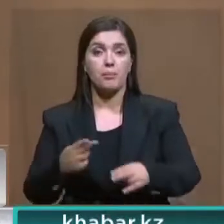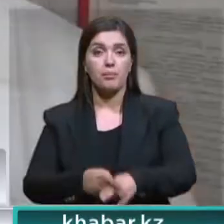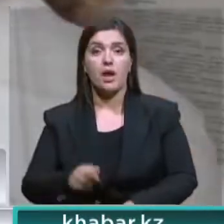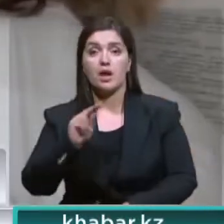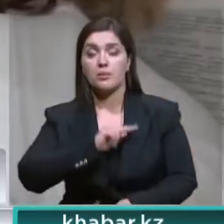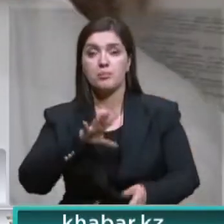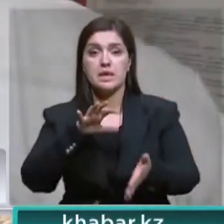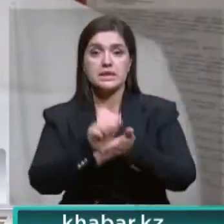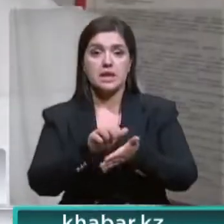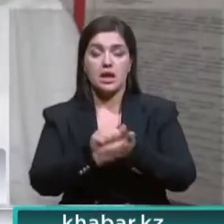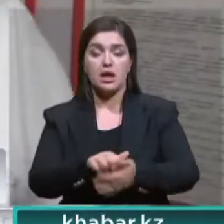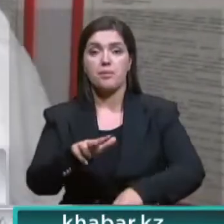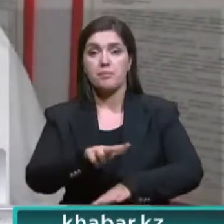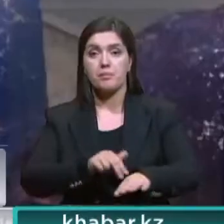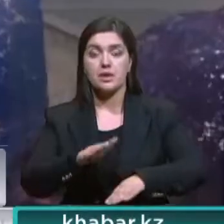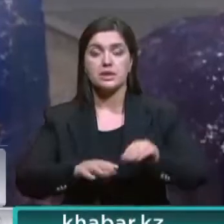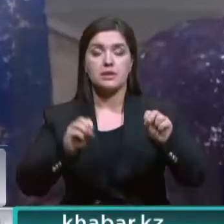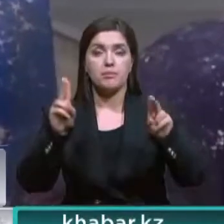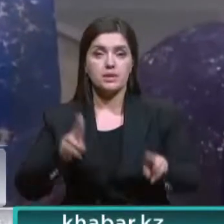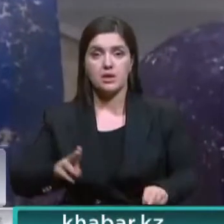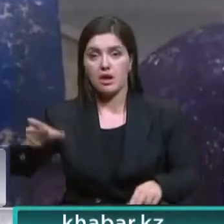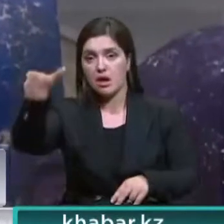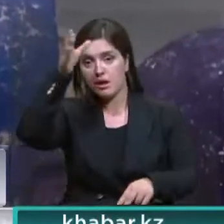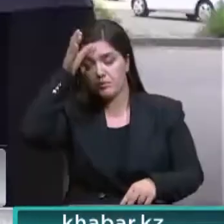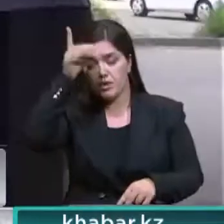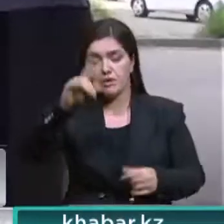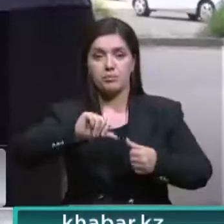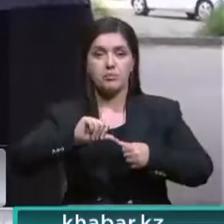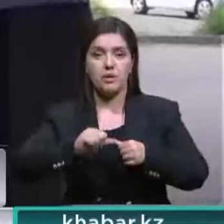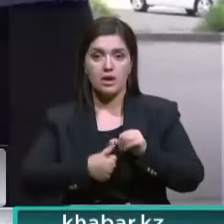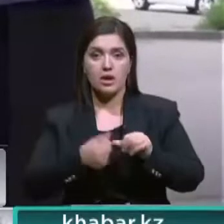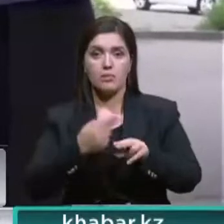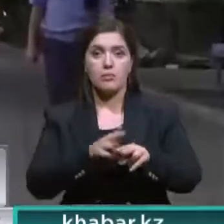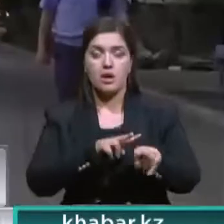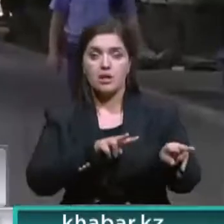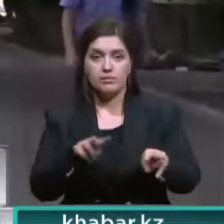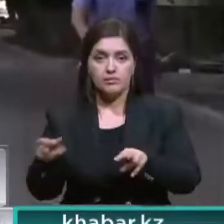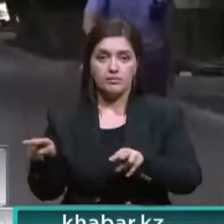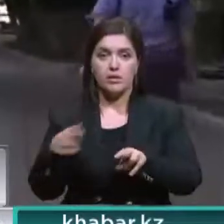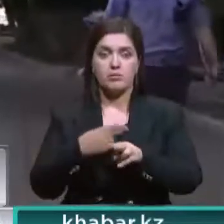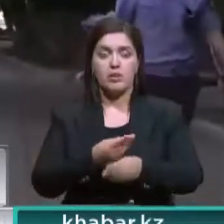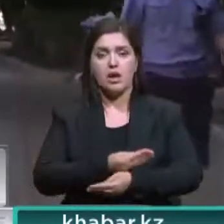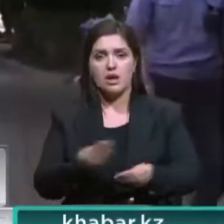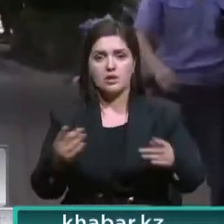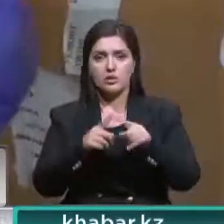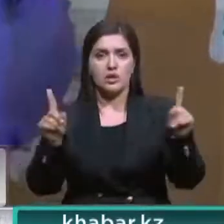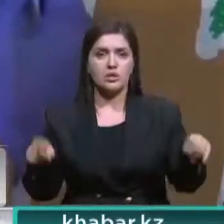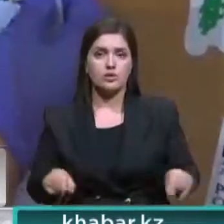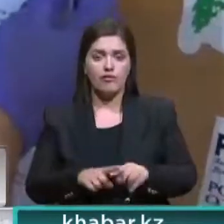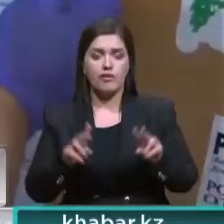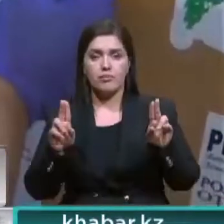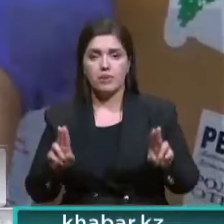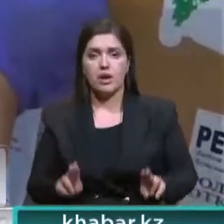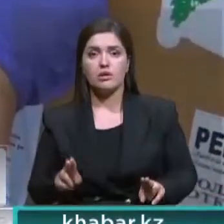работой занимаются стражи порядка и специалисты сферы образования. Они на постоянной основе выходят в рейды, в которых раздают листовки с правилами для родителей и